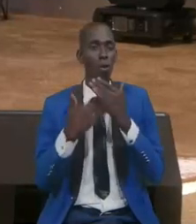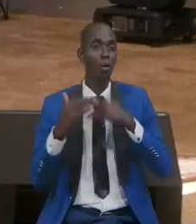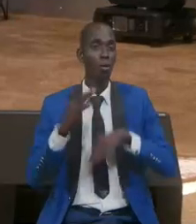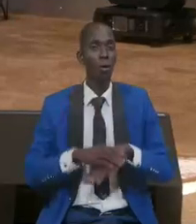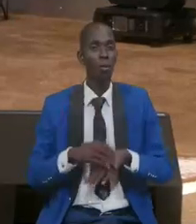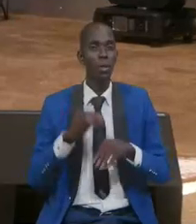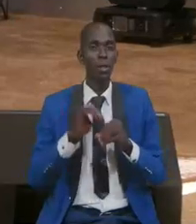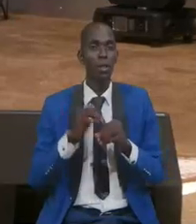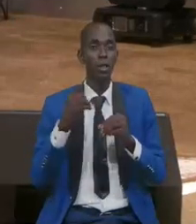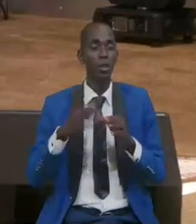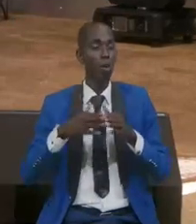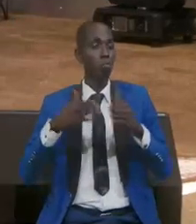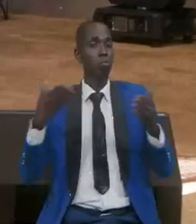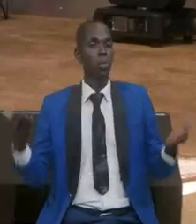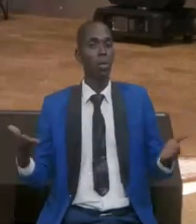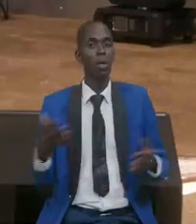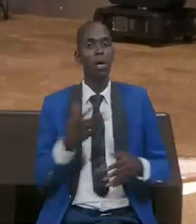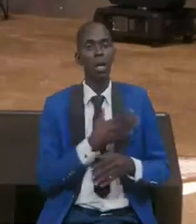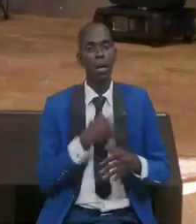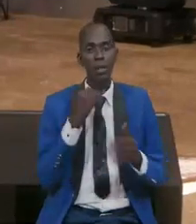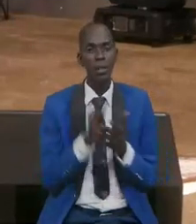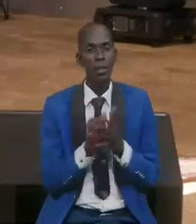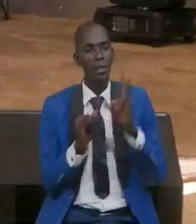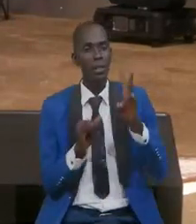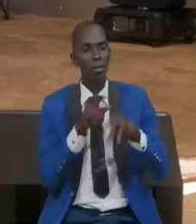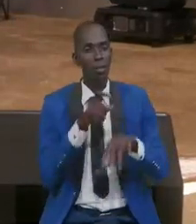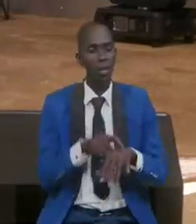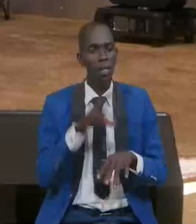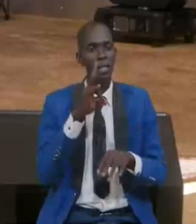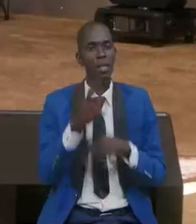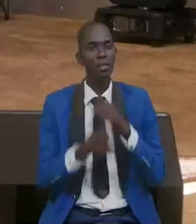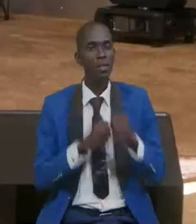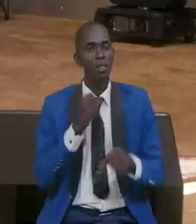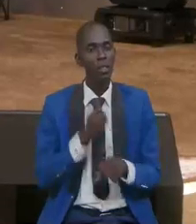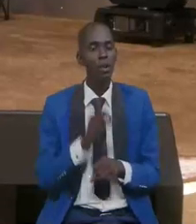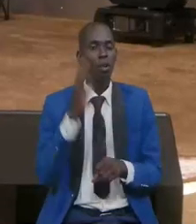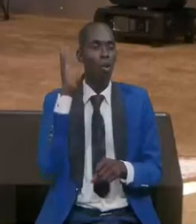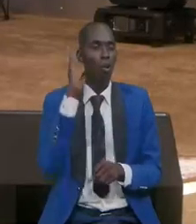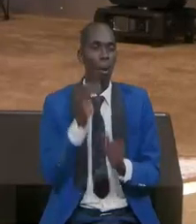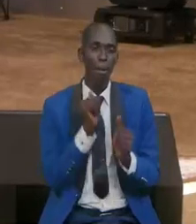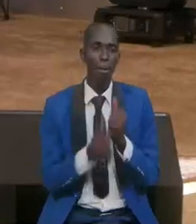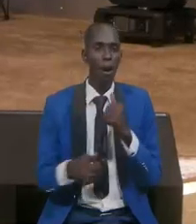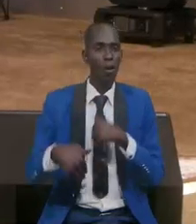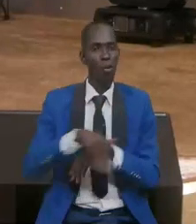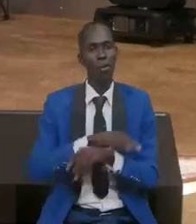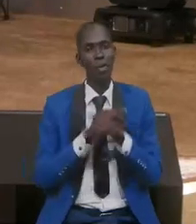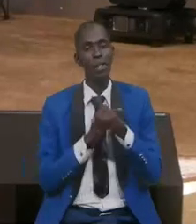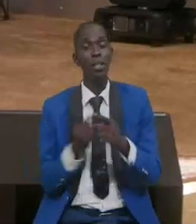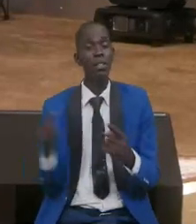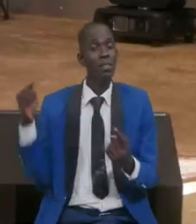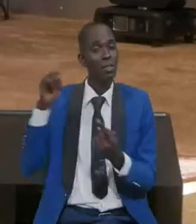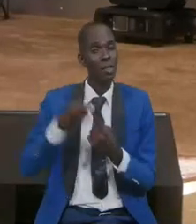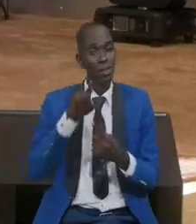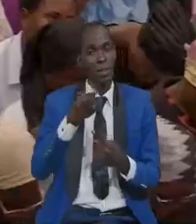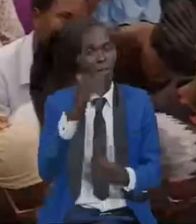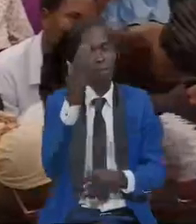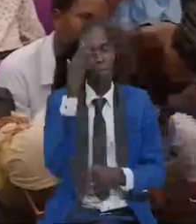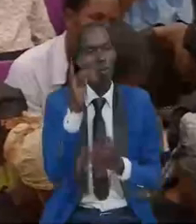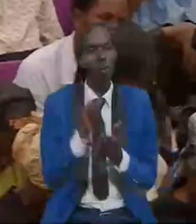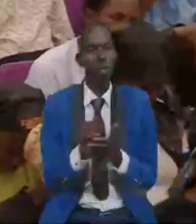Et 7 ans, 7 années passeront sur toi jusqu'à ce que tu saches que